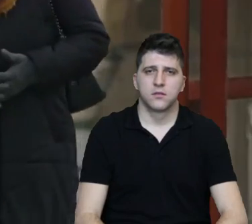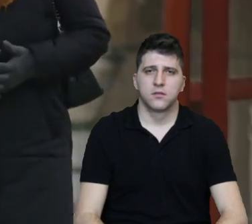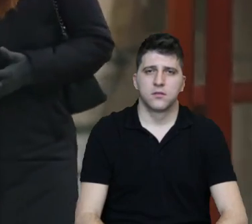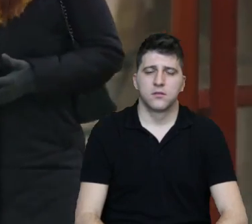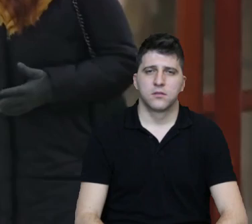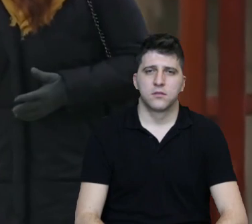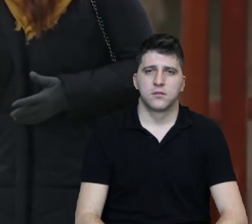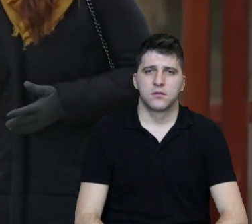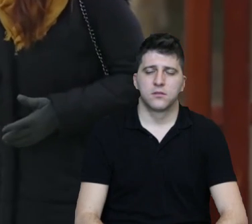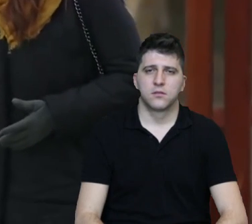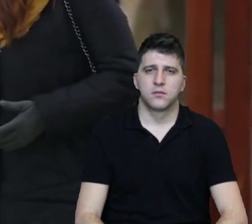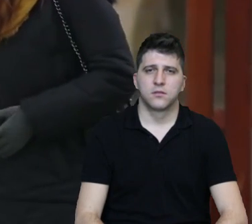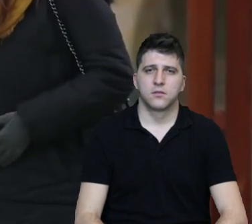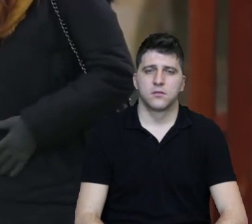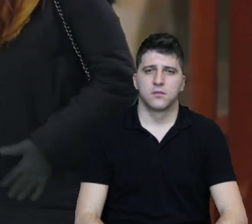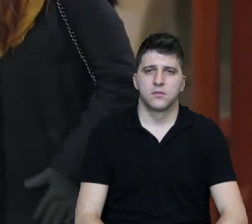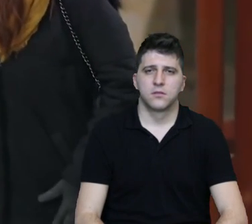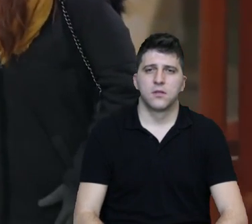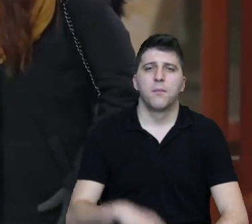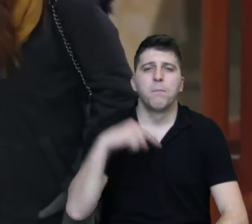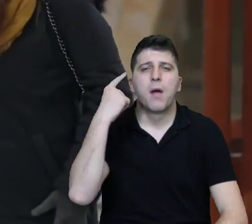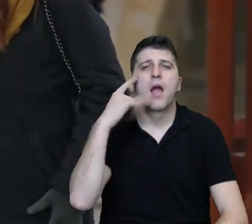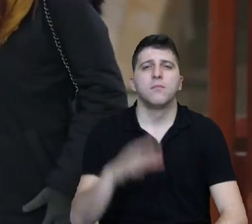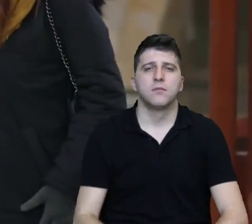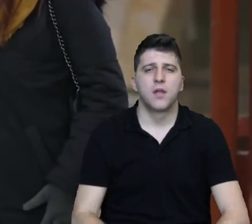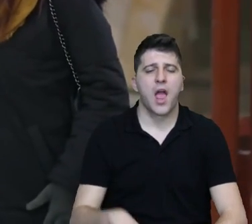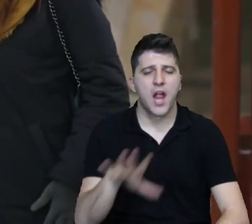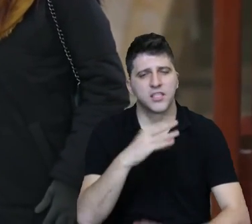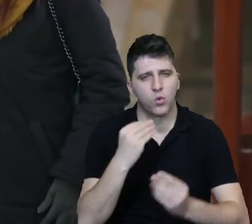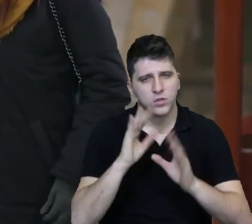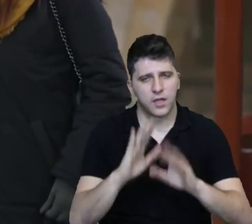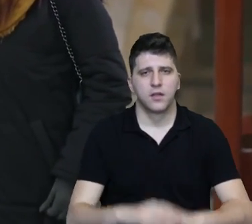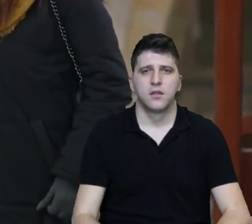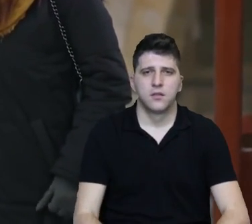Şaşkın haldeki ikili geride durakladı. Merak etme, her şey iyi olacak.